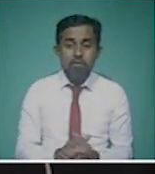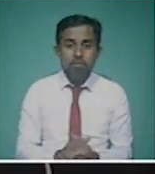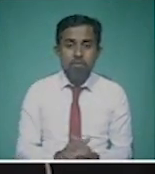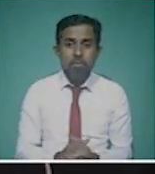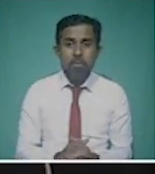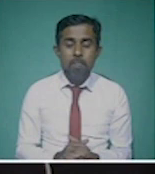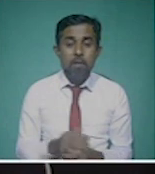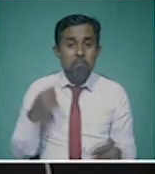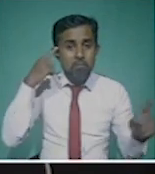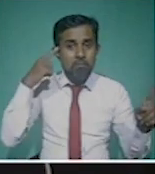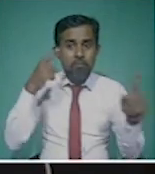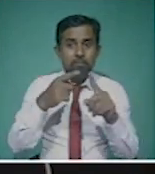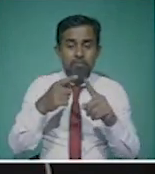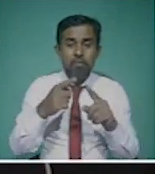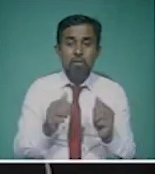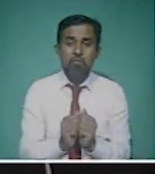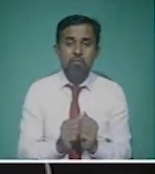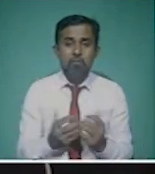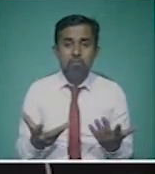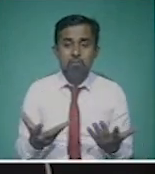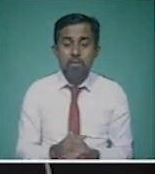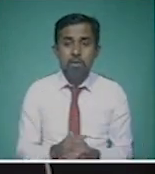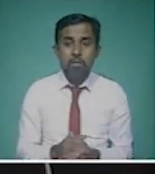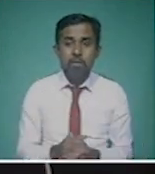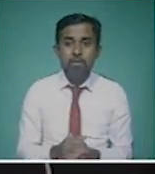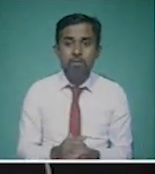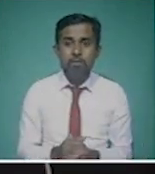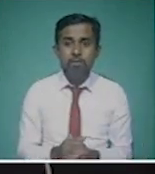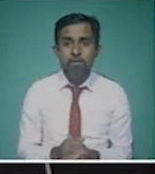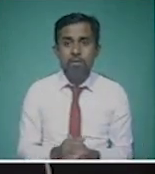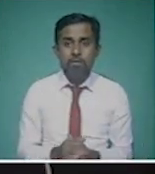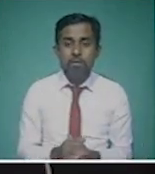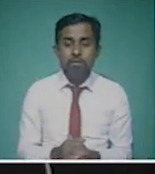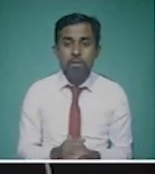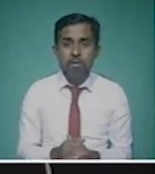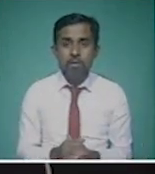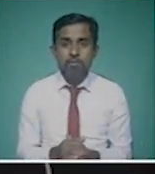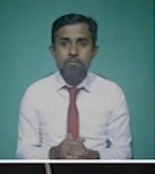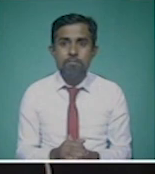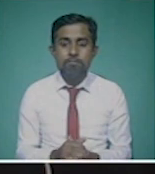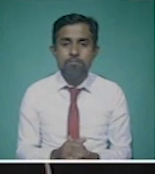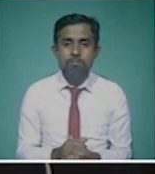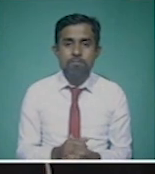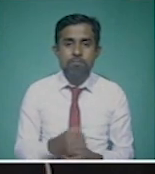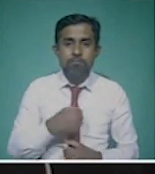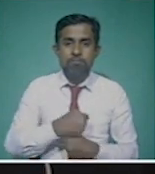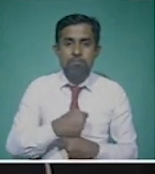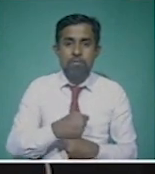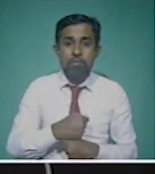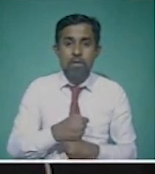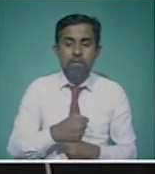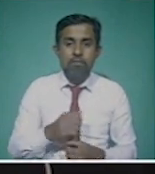தேவையற்ற விஷமத்தனமான பிரச்சாரங்களை மேற்கொள்ளாமல் அரசாங்கமோ தமிழ் தரப்போ இந்த பேச்சுவார்த்தைகளை முன்னெடுக்கின்ற